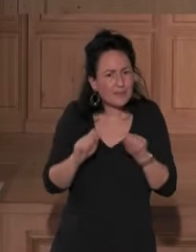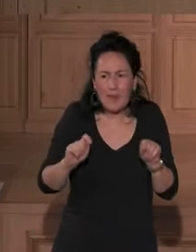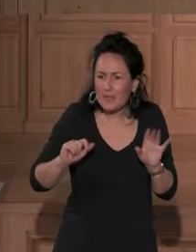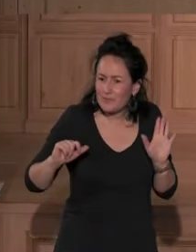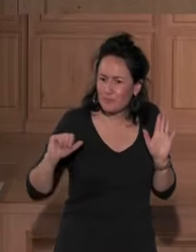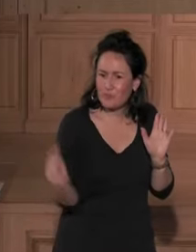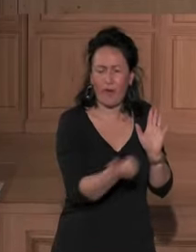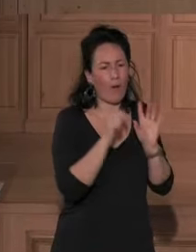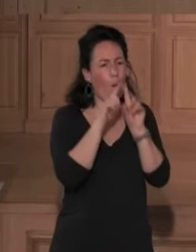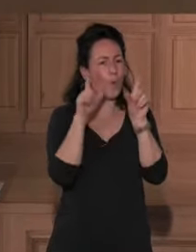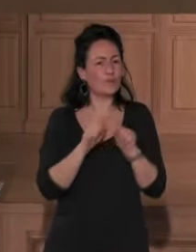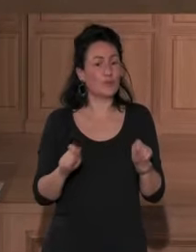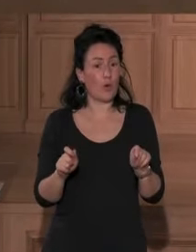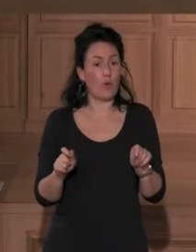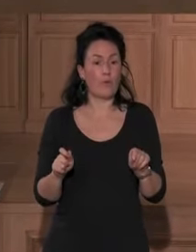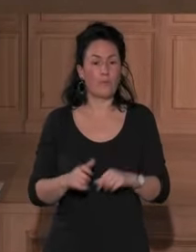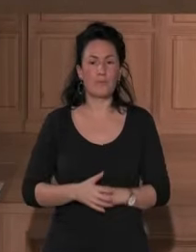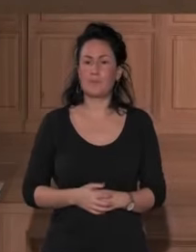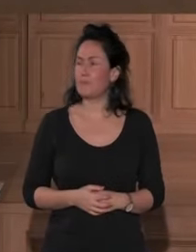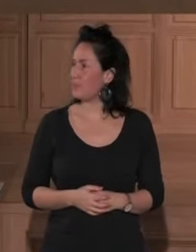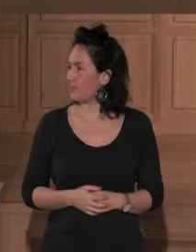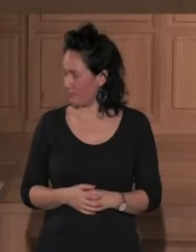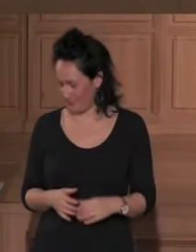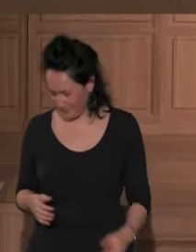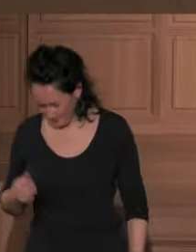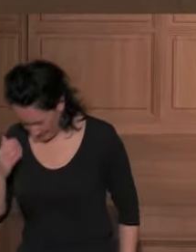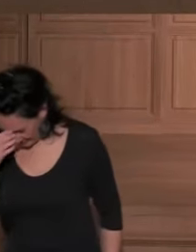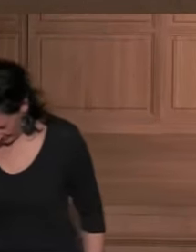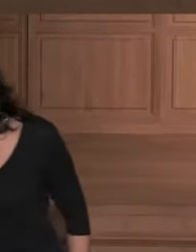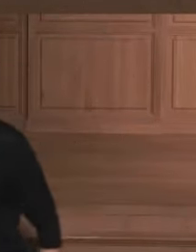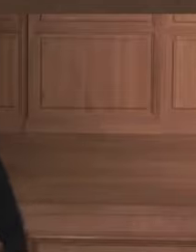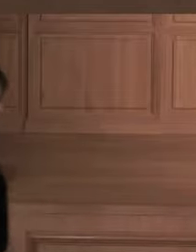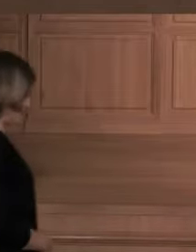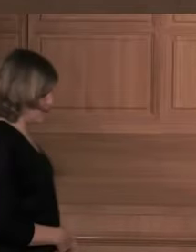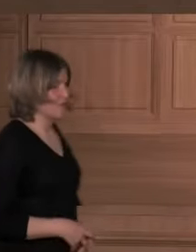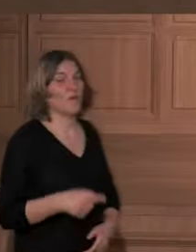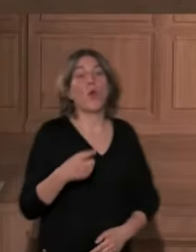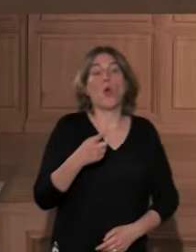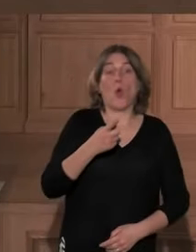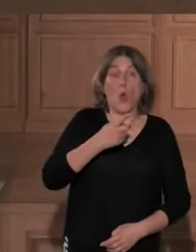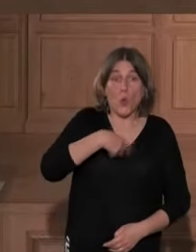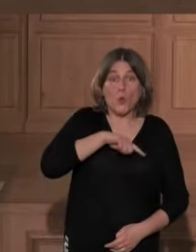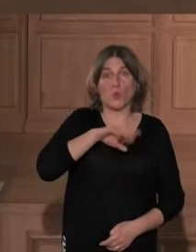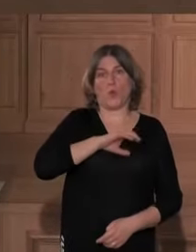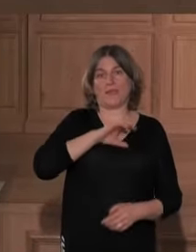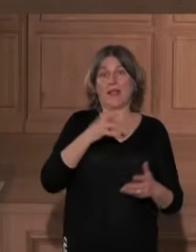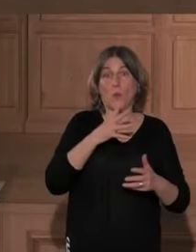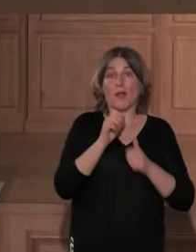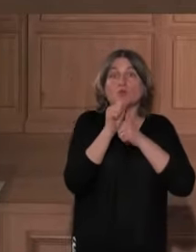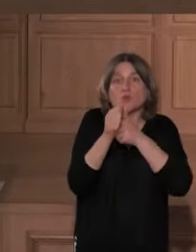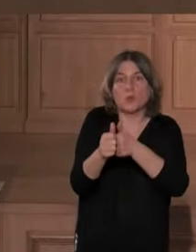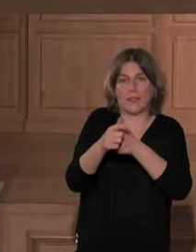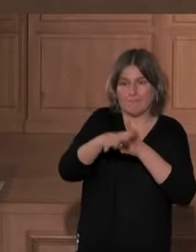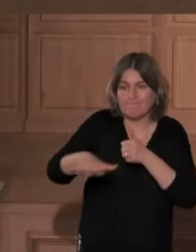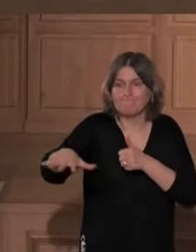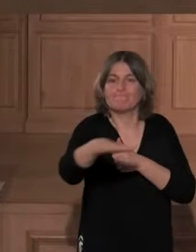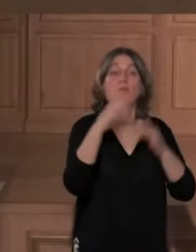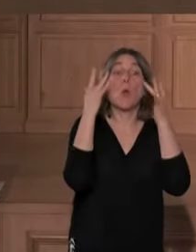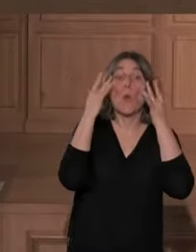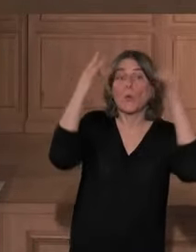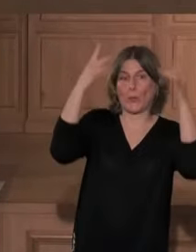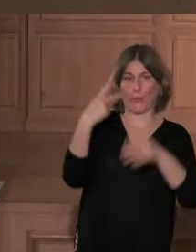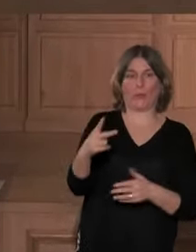les religions. Nous, on essaie aussi beaucoup de travailler avec la culture, avec le voilà. Moi, quand j'ai